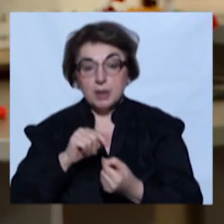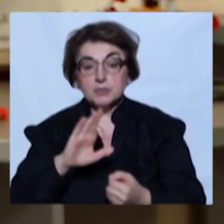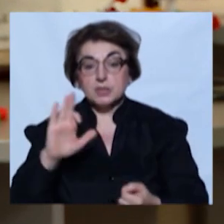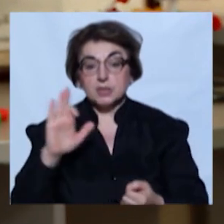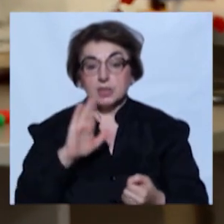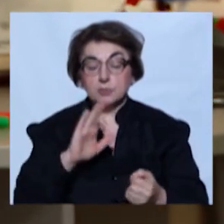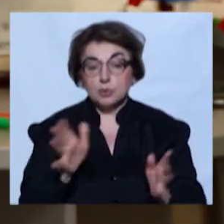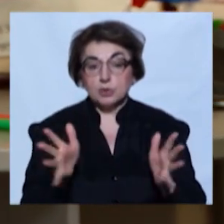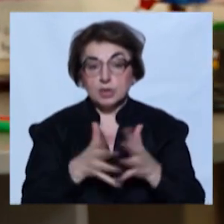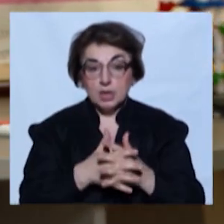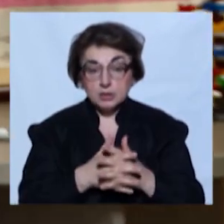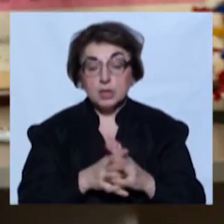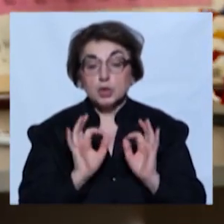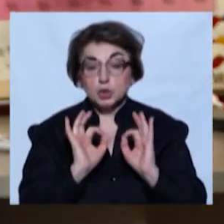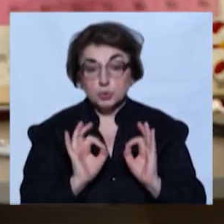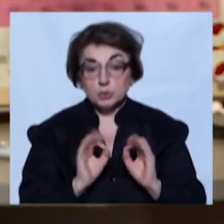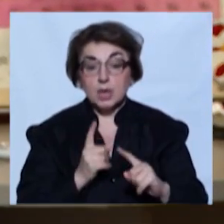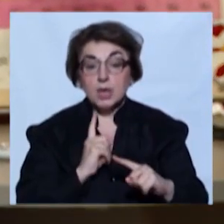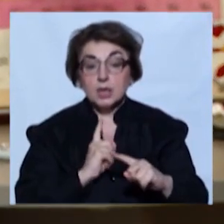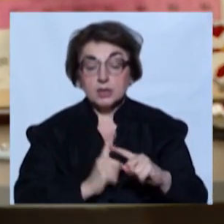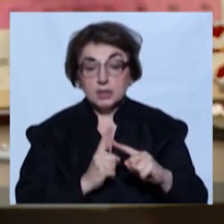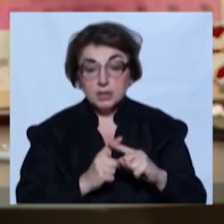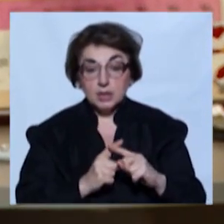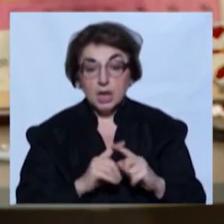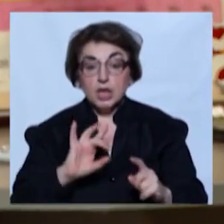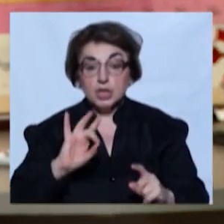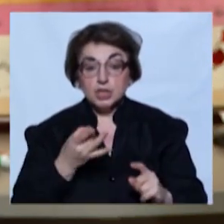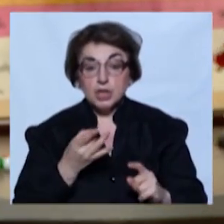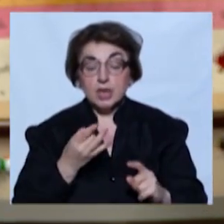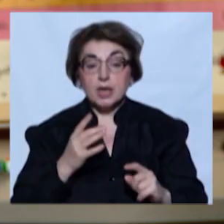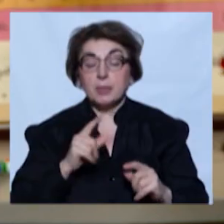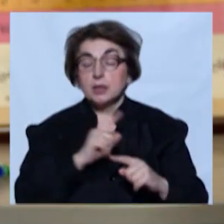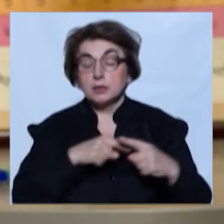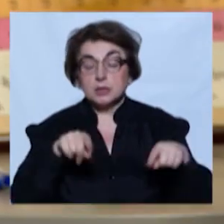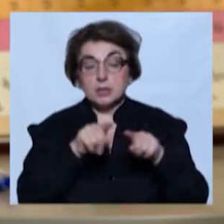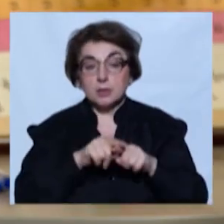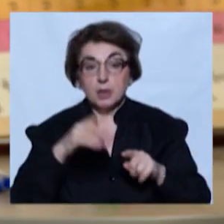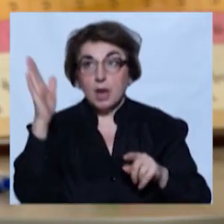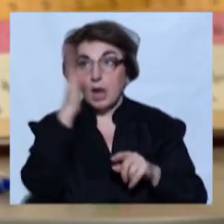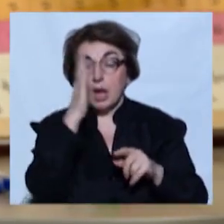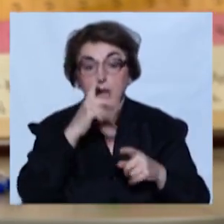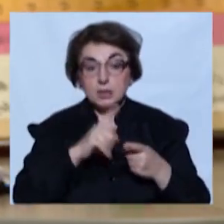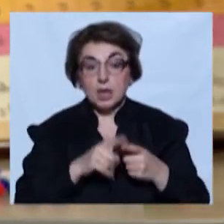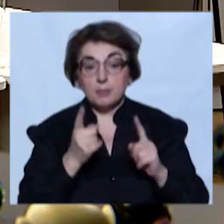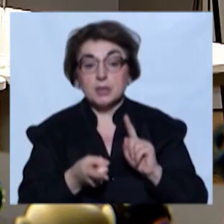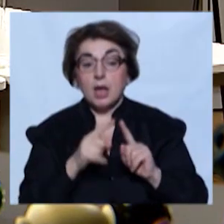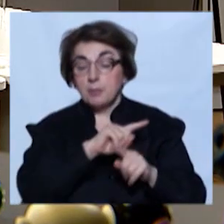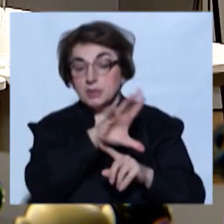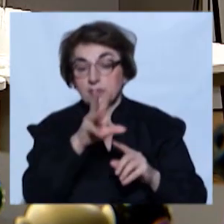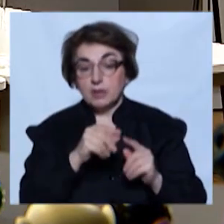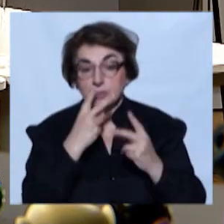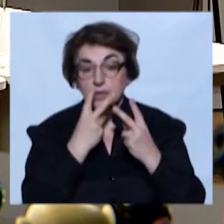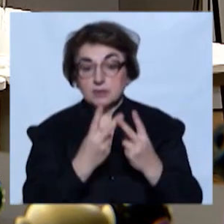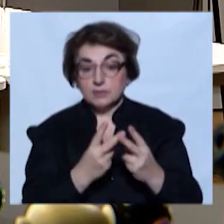დიახ, რკინა იჟანგება ჰაერის ჟანგბადით და მიიღება შესაბამისი ოქსიდი. გადავიტან ამ